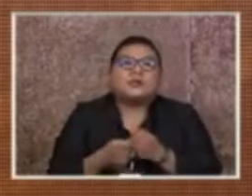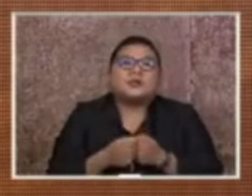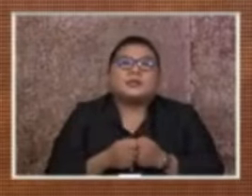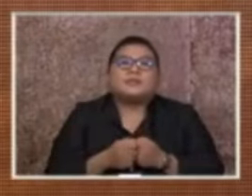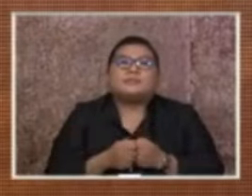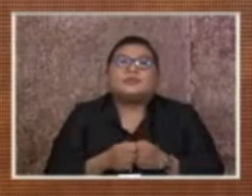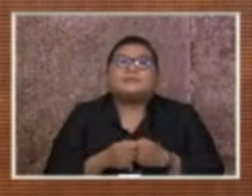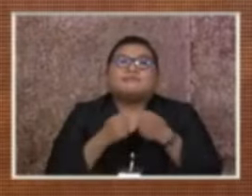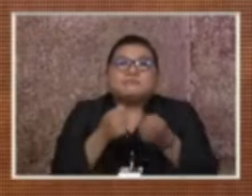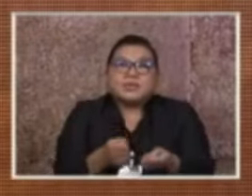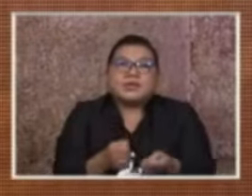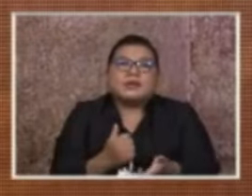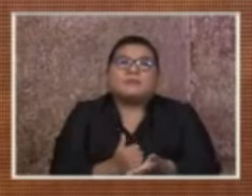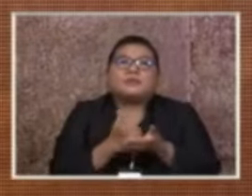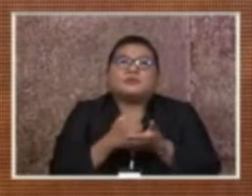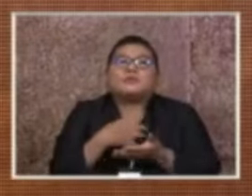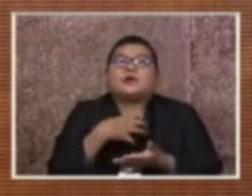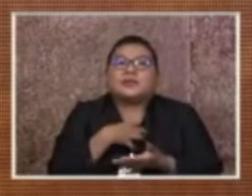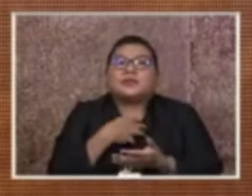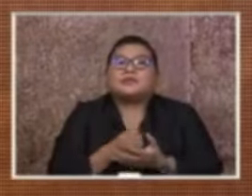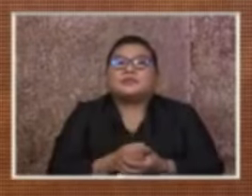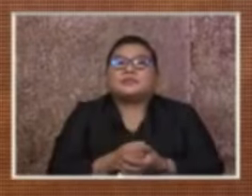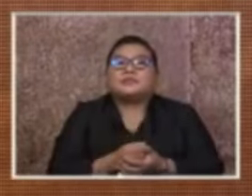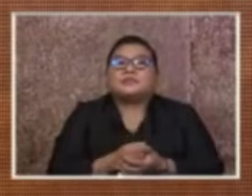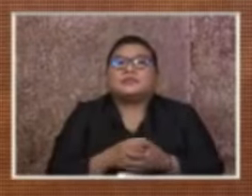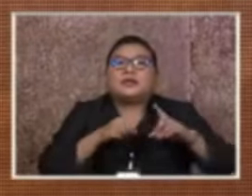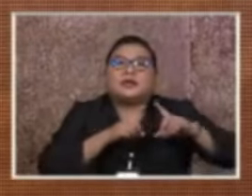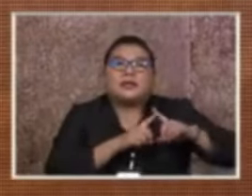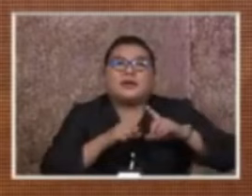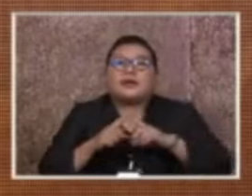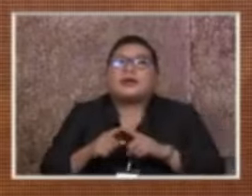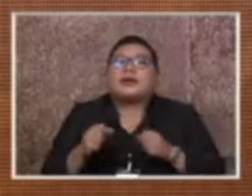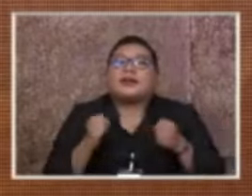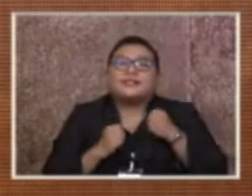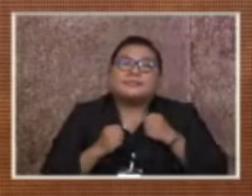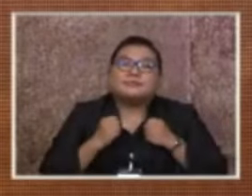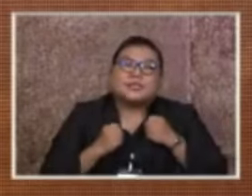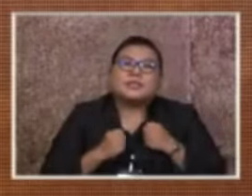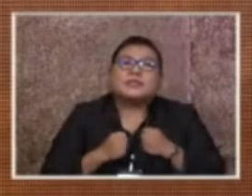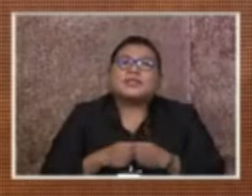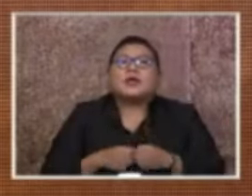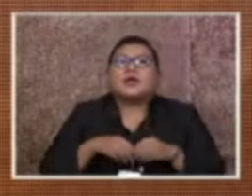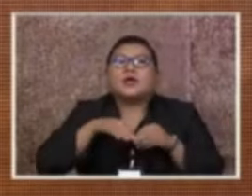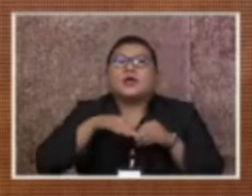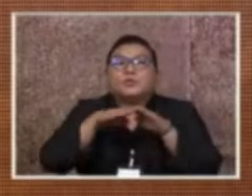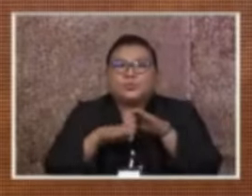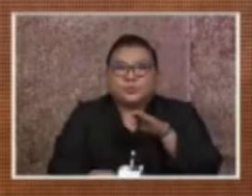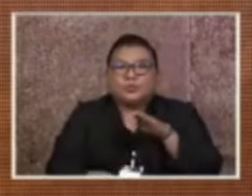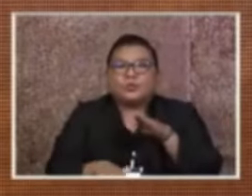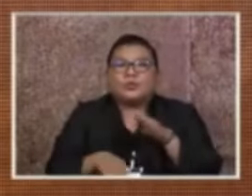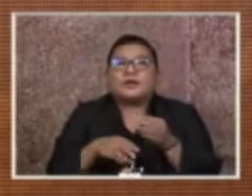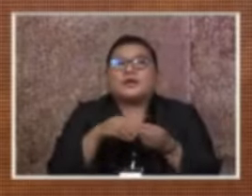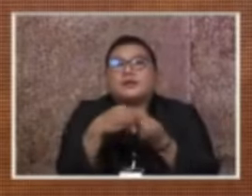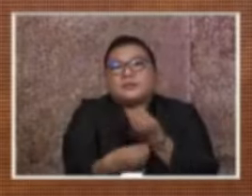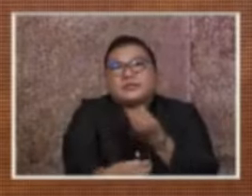kita memberikan bantuan Saya yakin ee karena asem ini akan cepat Ee turun angka kemiskinannya Terima kasih Pak